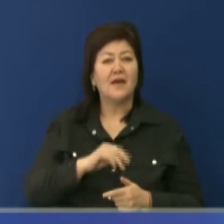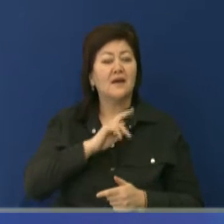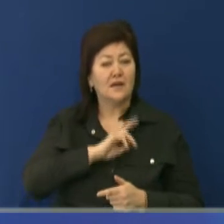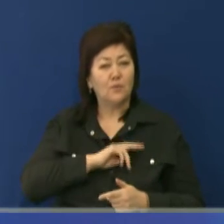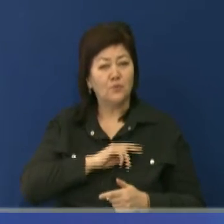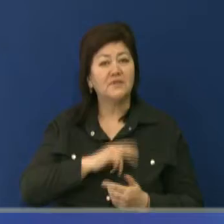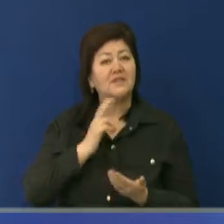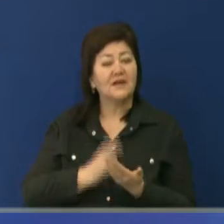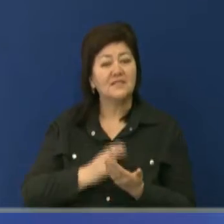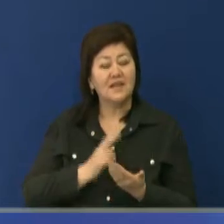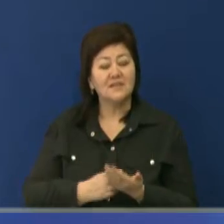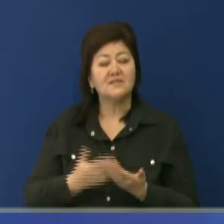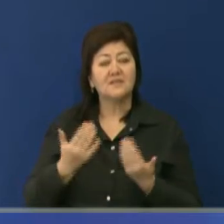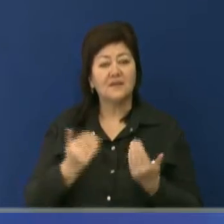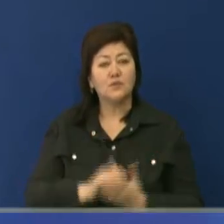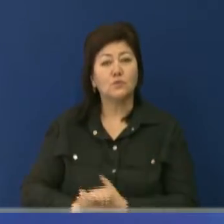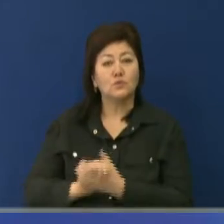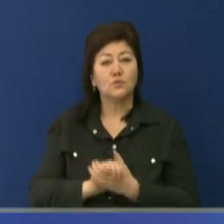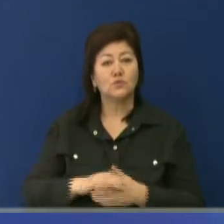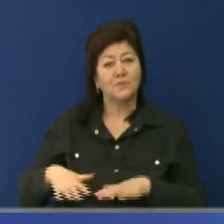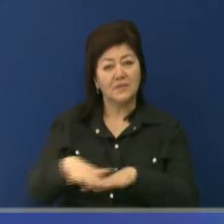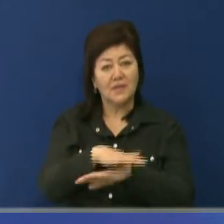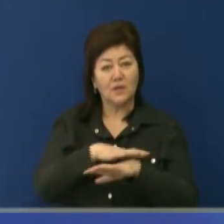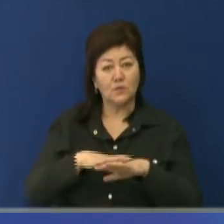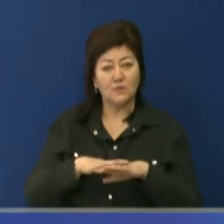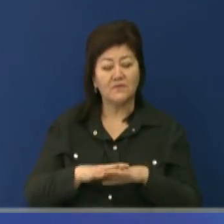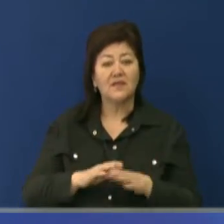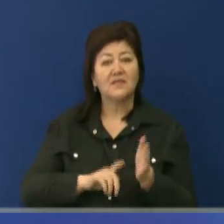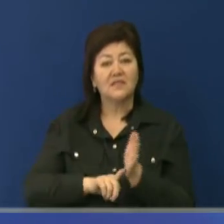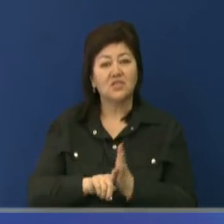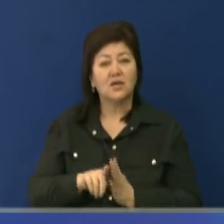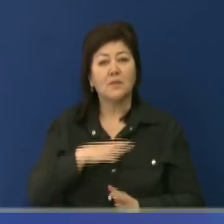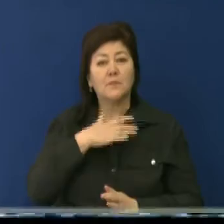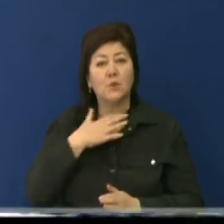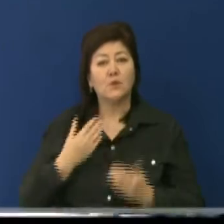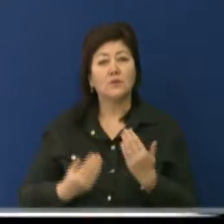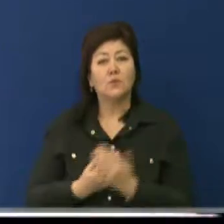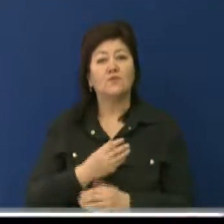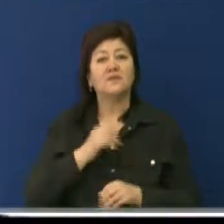Алғаш болып елдің шығысында ашылған достық үйі бүгінде талай істің бастамашысы болды.